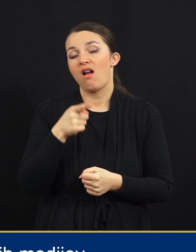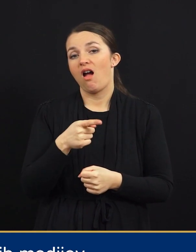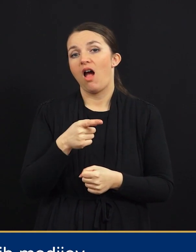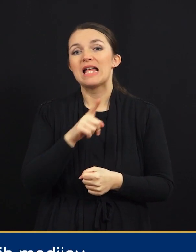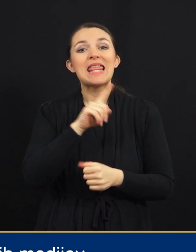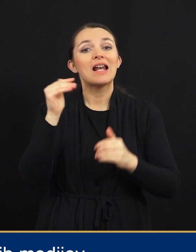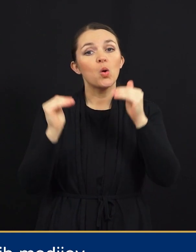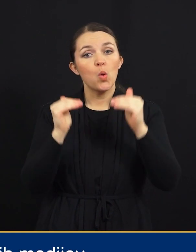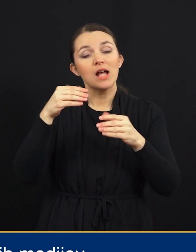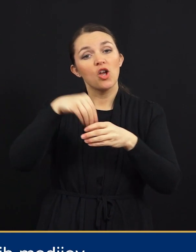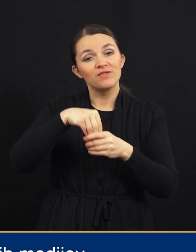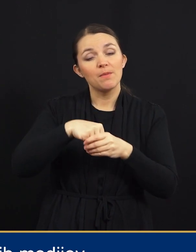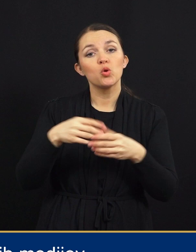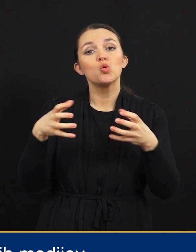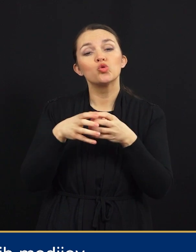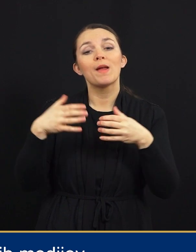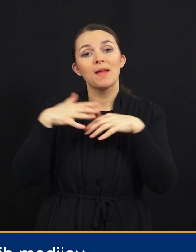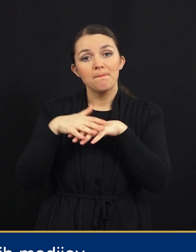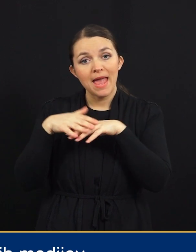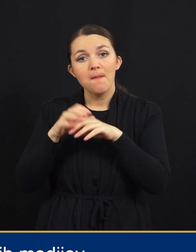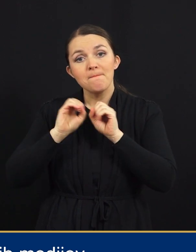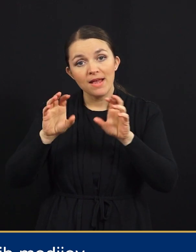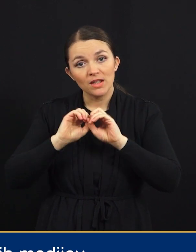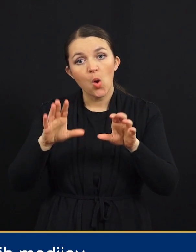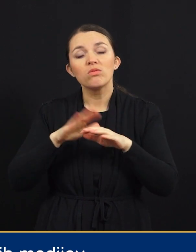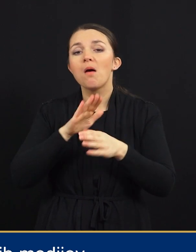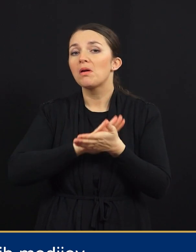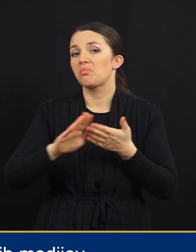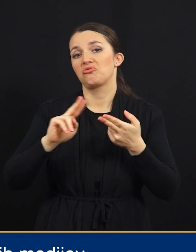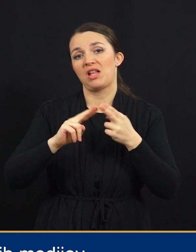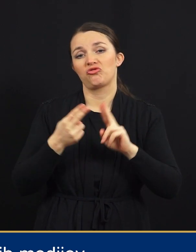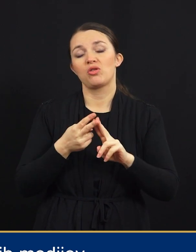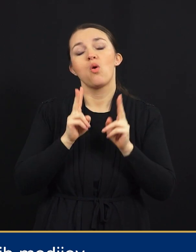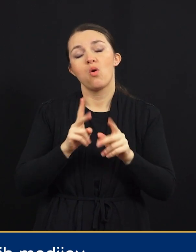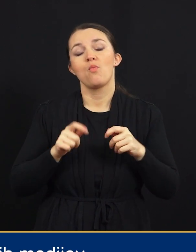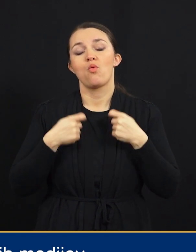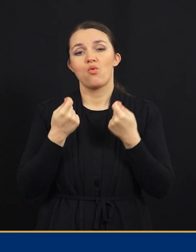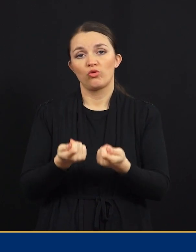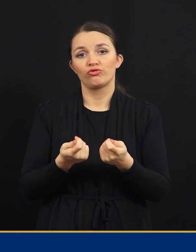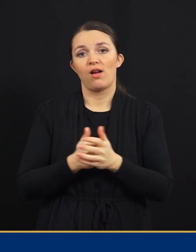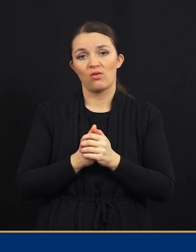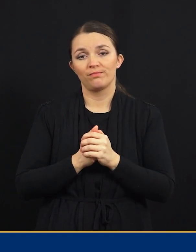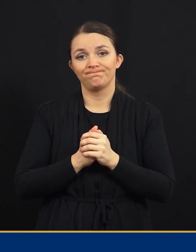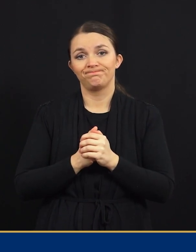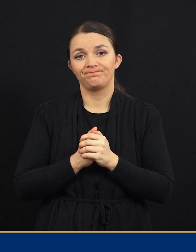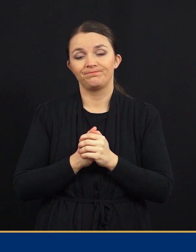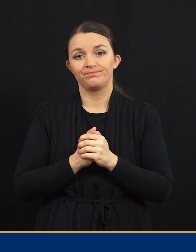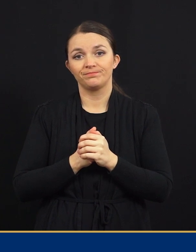z neregulacijo vsebin družbenih medijev na preprost način omogočajo.